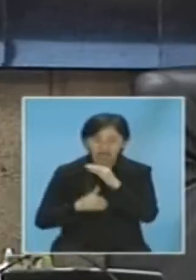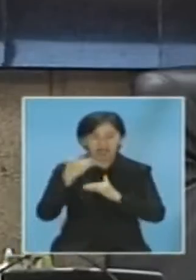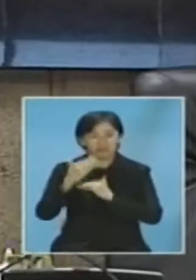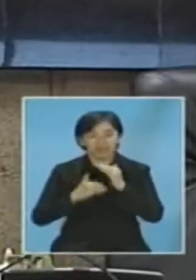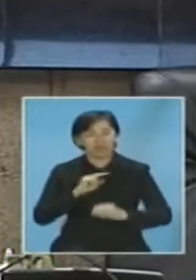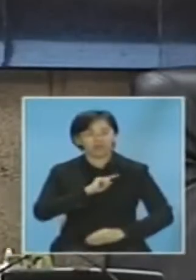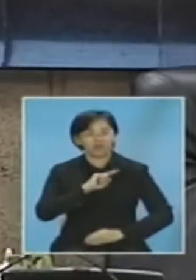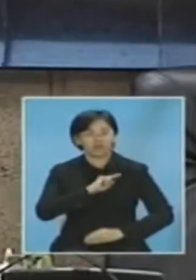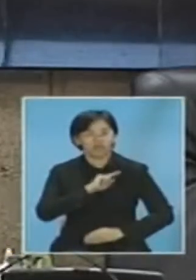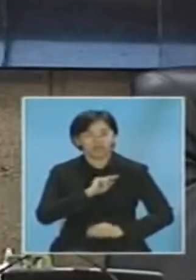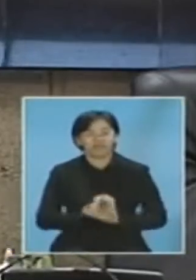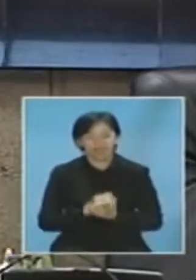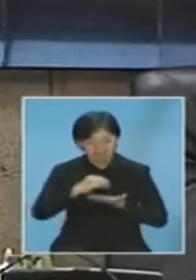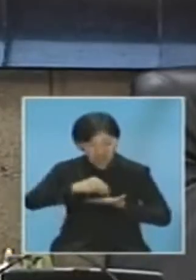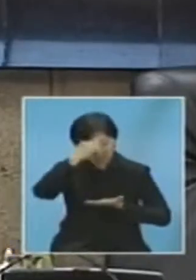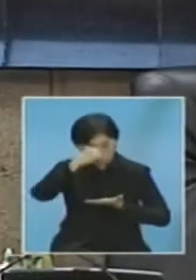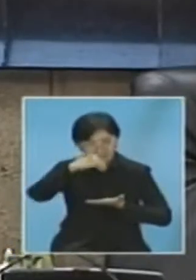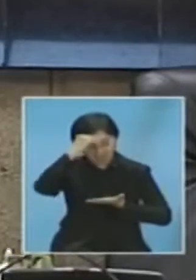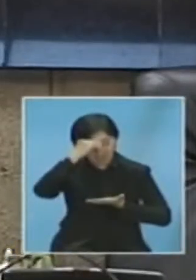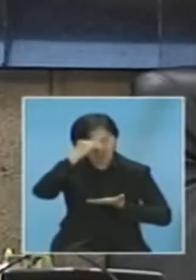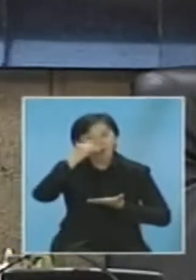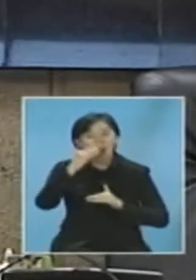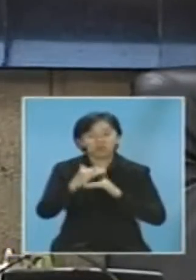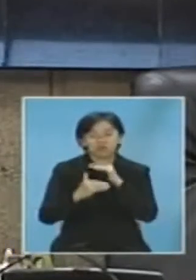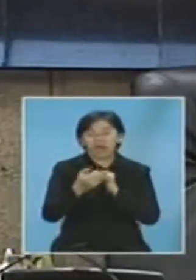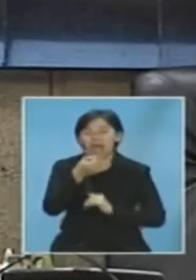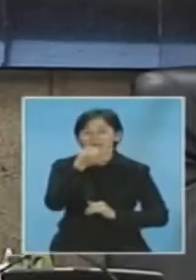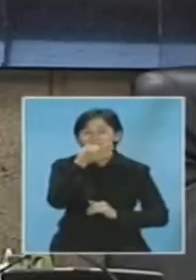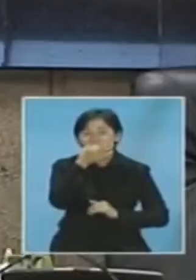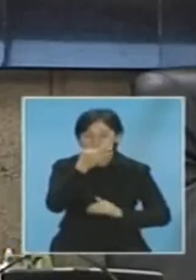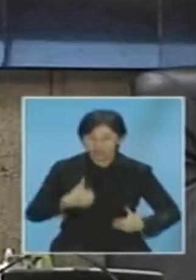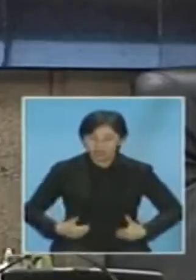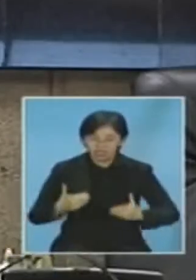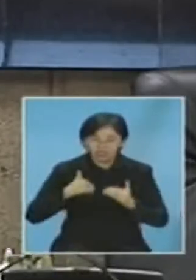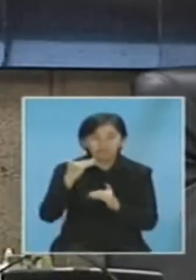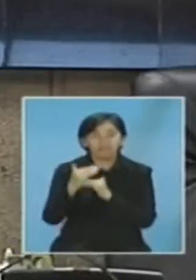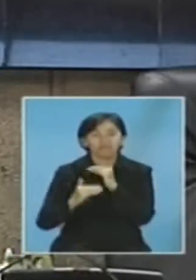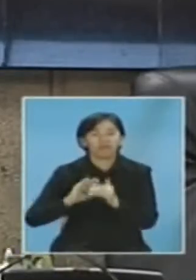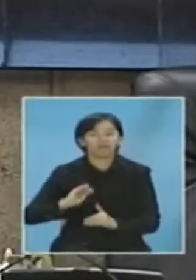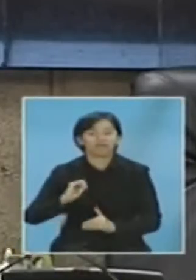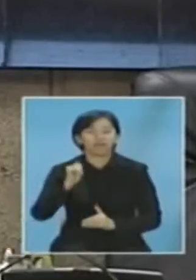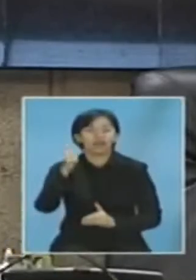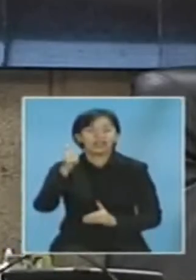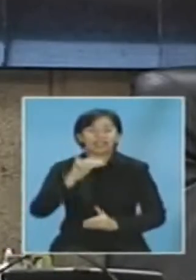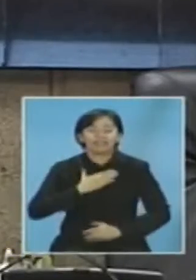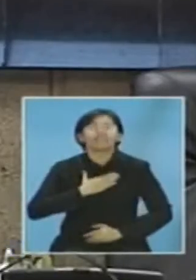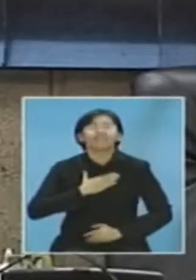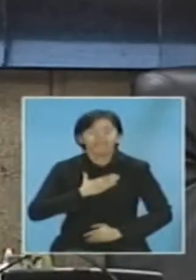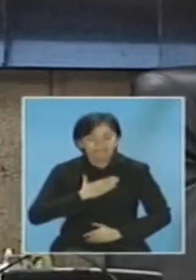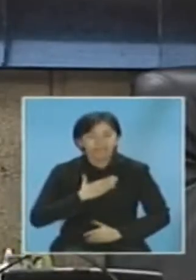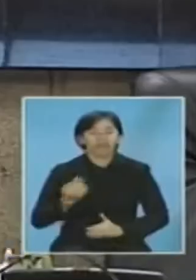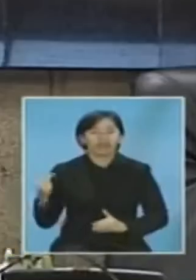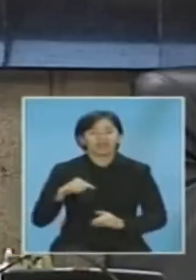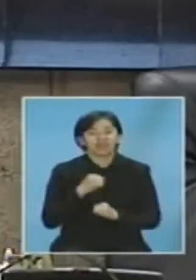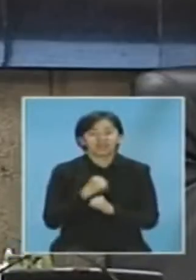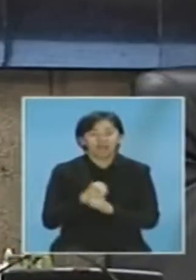องได้รับการศึกษาจนมีอาชีพและประสบความสำเร็จจนขันอาสาเข้ามาทำงานเ